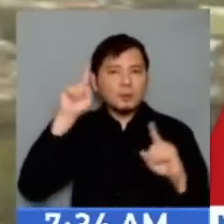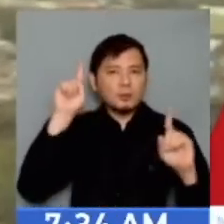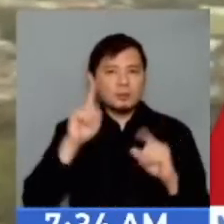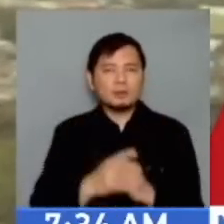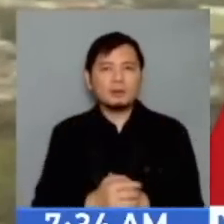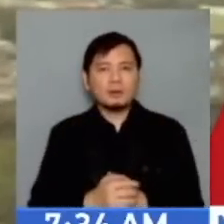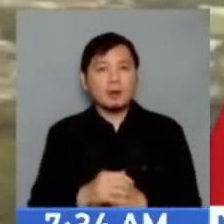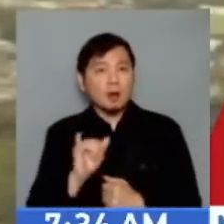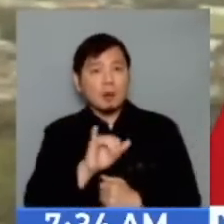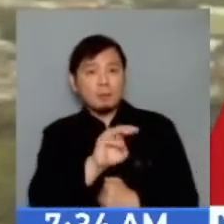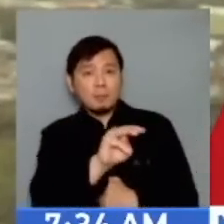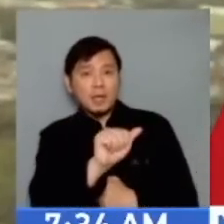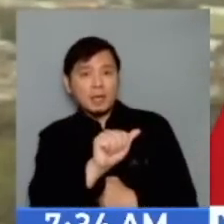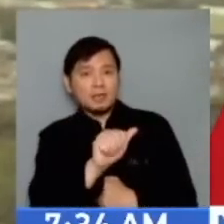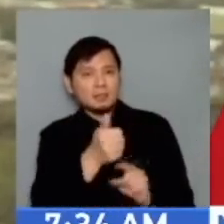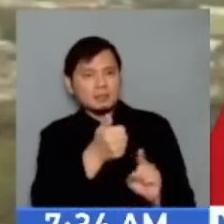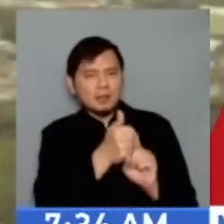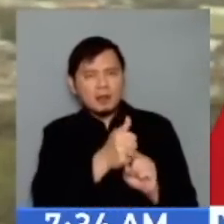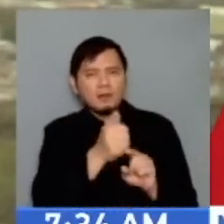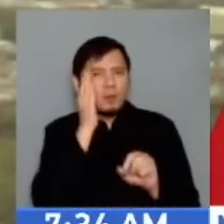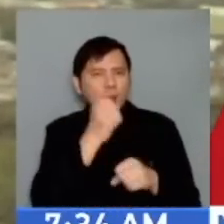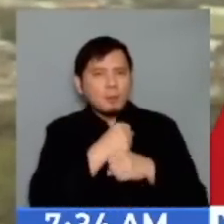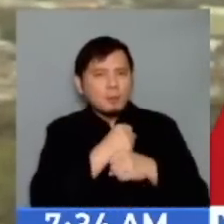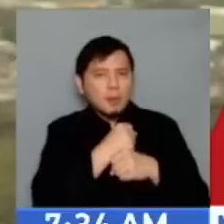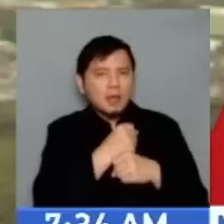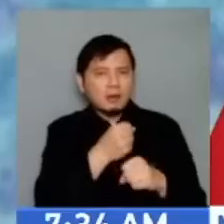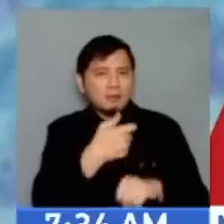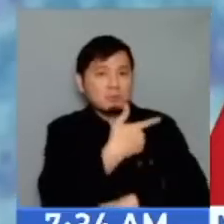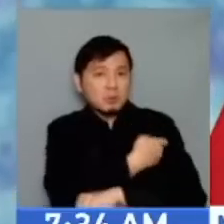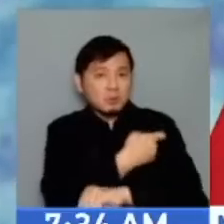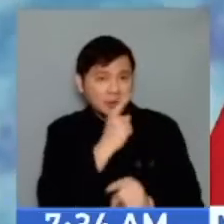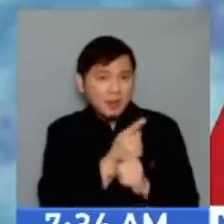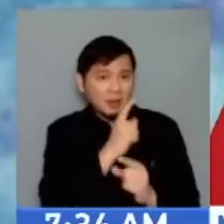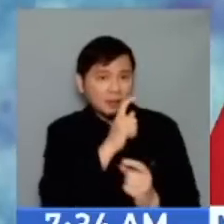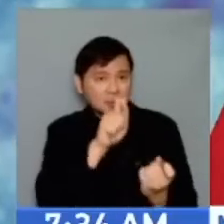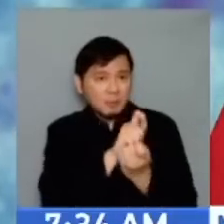para rito. Yeah, that's probably safer kasi yung cowpox